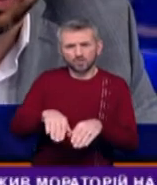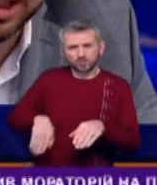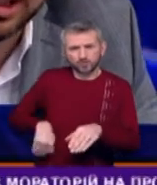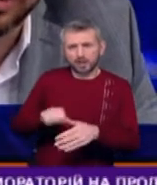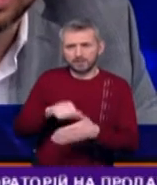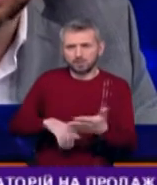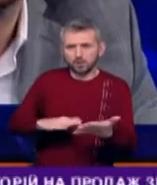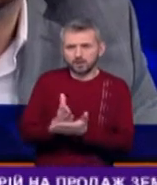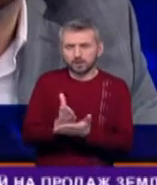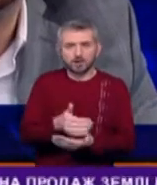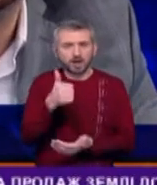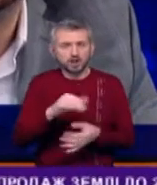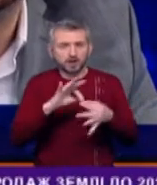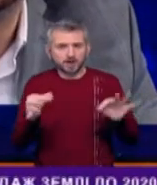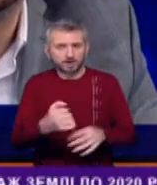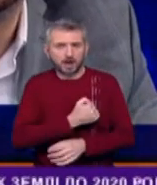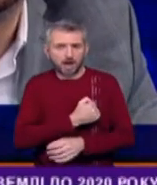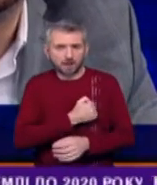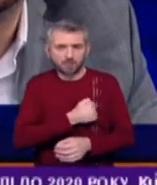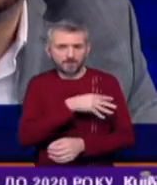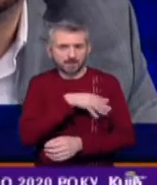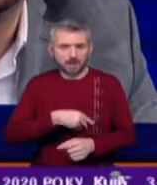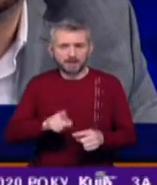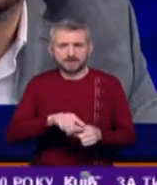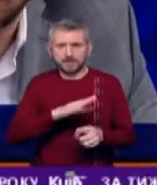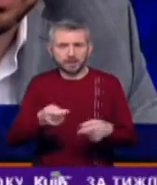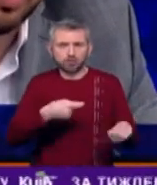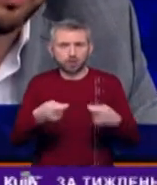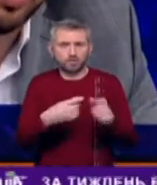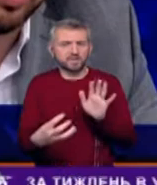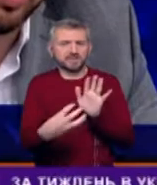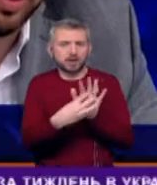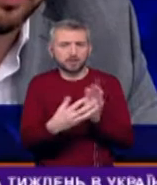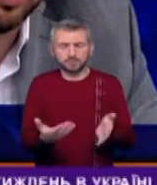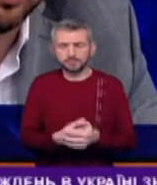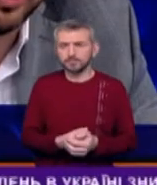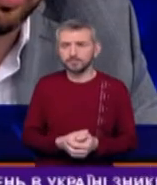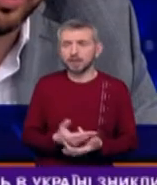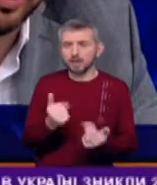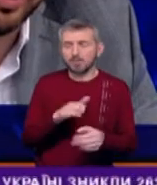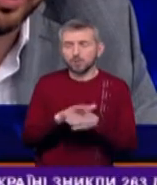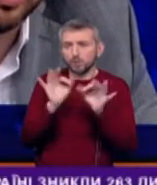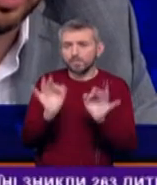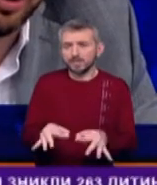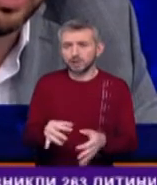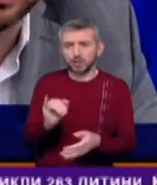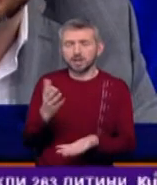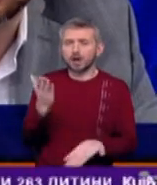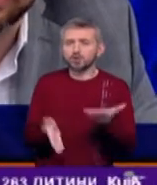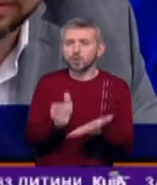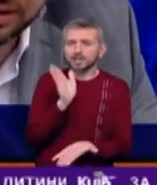політичних процесів. Гарна фраза, що армія і ветерани – це не торговий знак. Це абсолютно, якби не... абсолютно вірно. І якщо